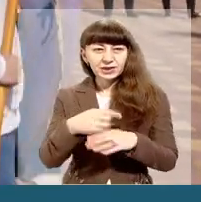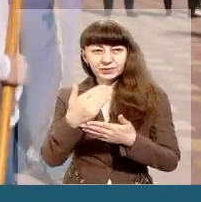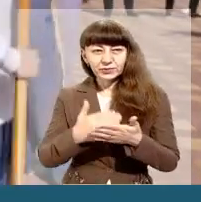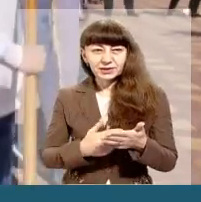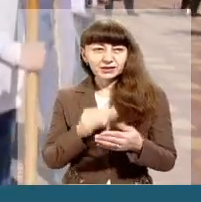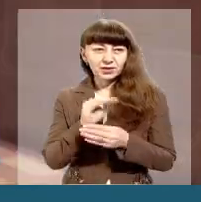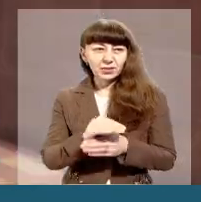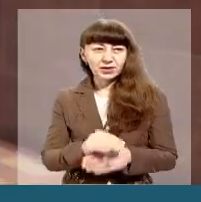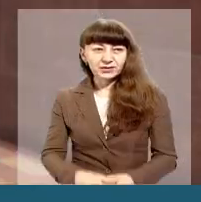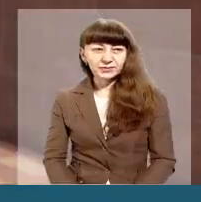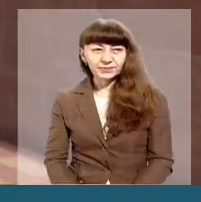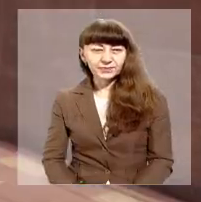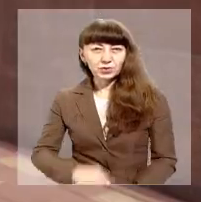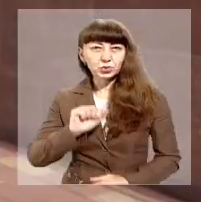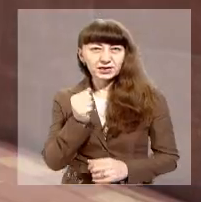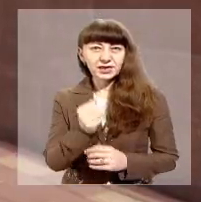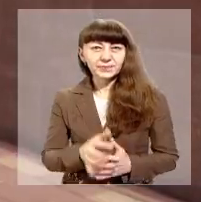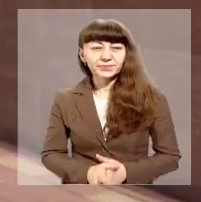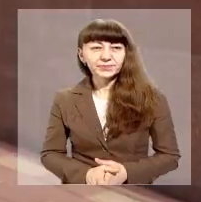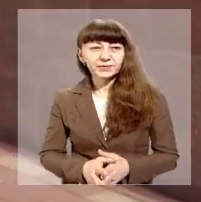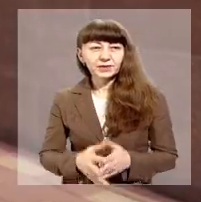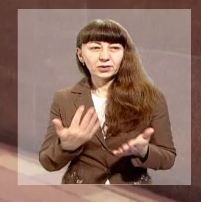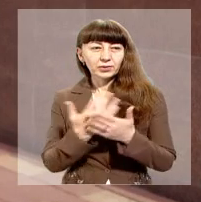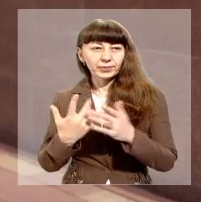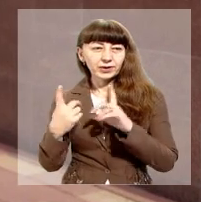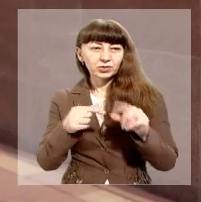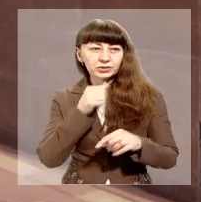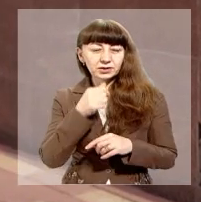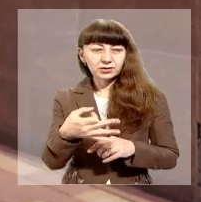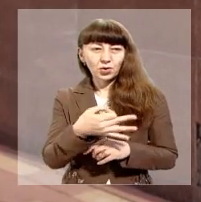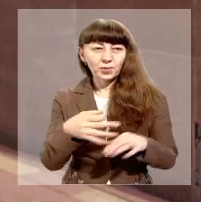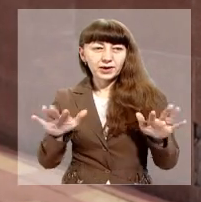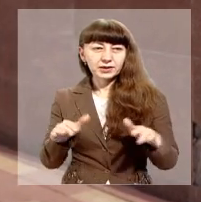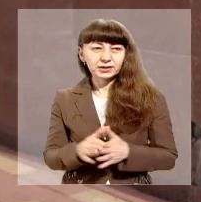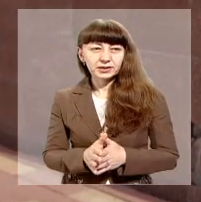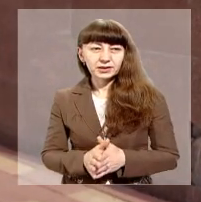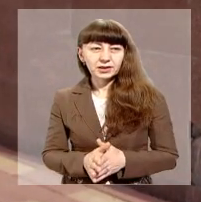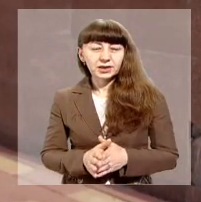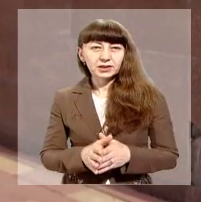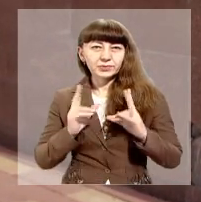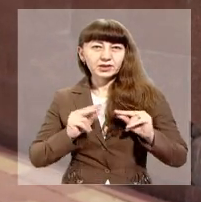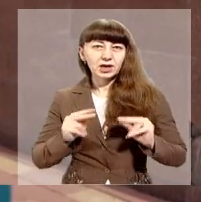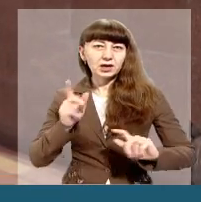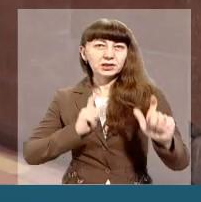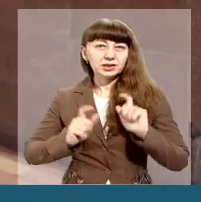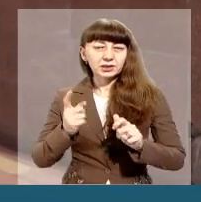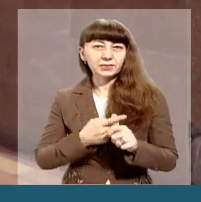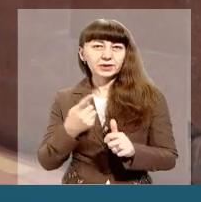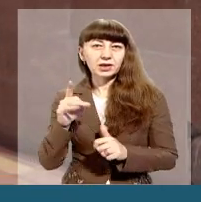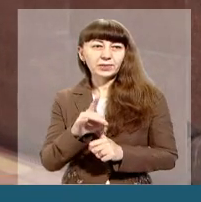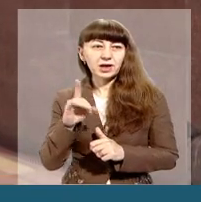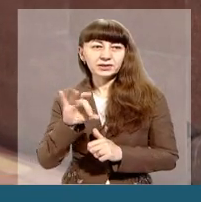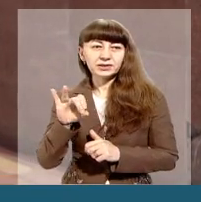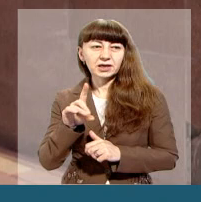тоже пополнится. Мы прибыли с Кустанайской области, город Аркалык, из Аркалыкского педагогического института имени Ибрая